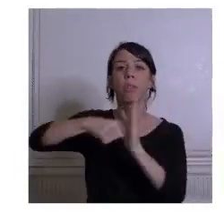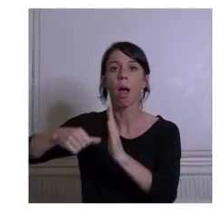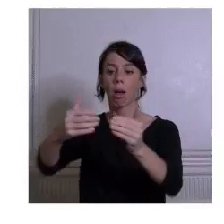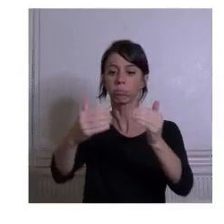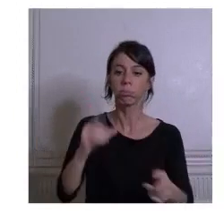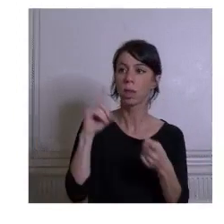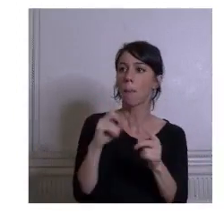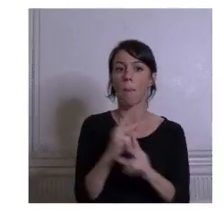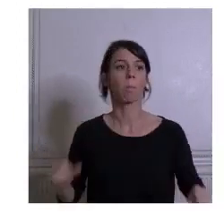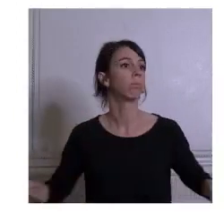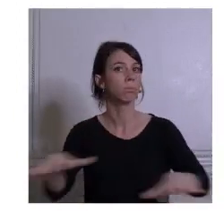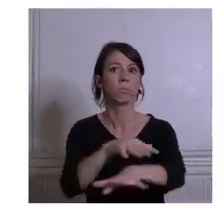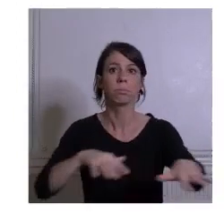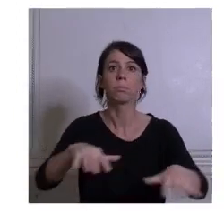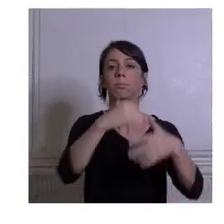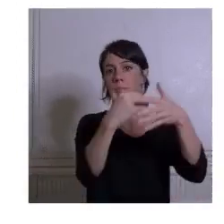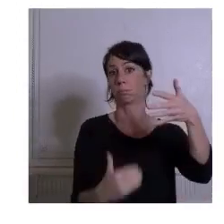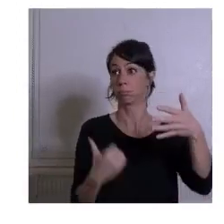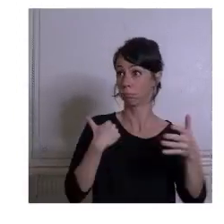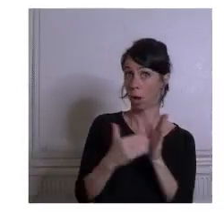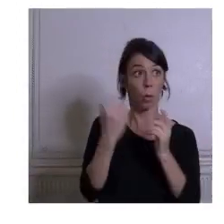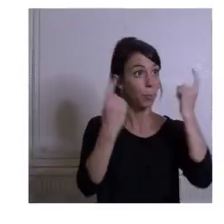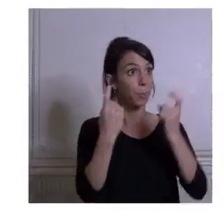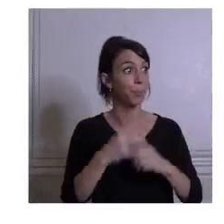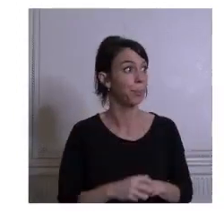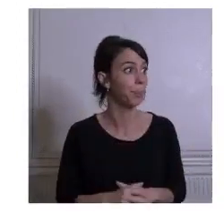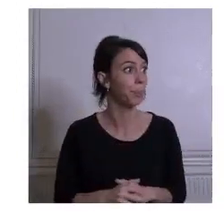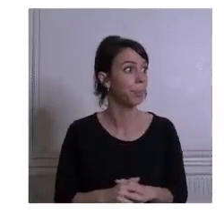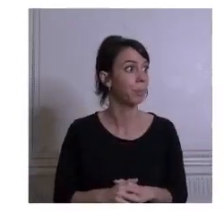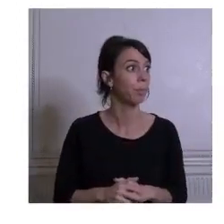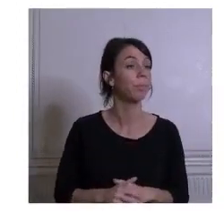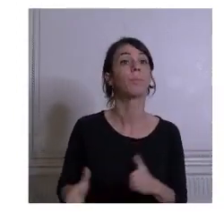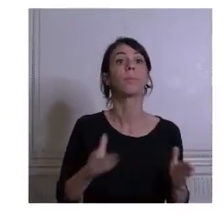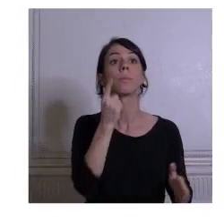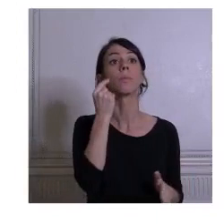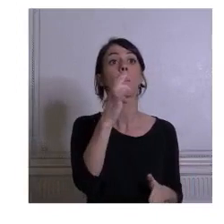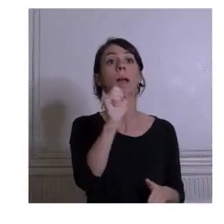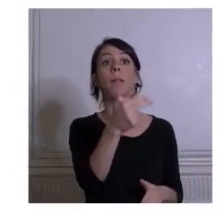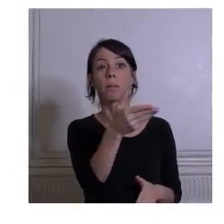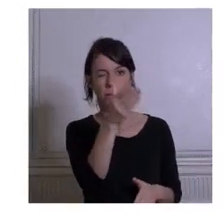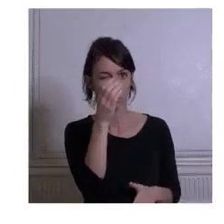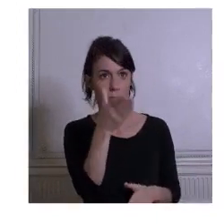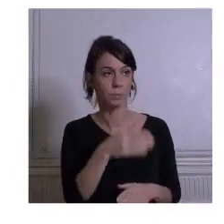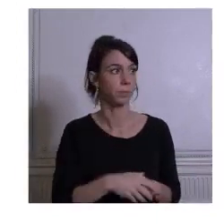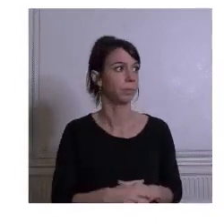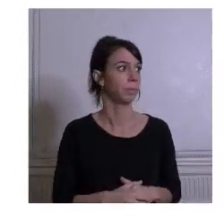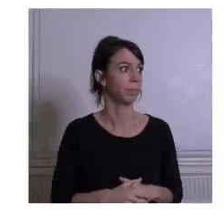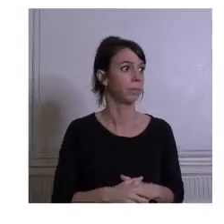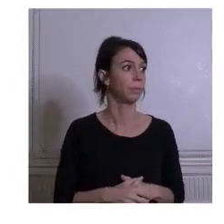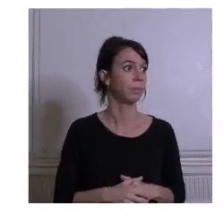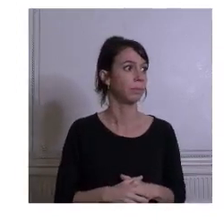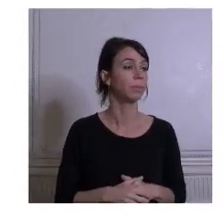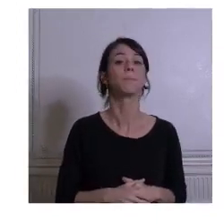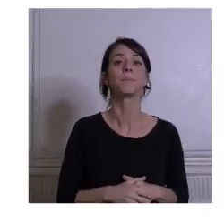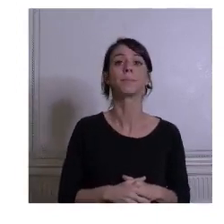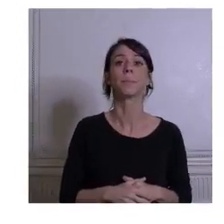une numérisation par des professionnels, permettre qu'ils soient repérables sur les grands sites et grandes bases de données utilisées par les chercheurs du monde entier. Je pense à Archives de